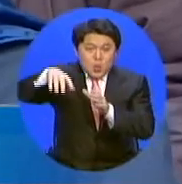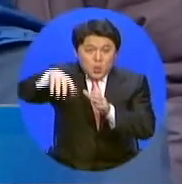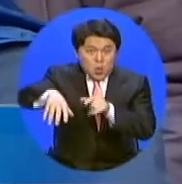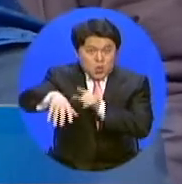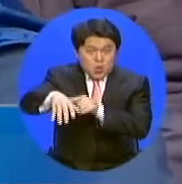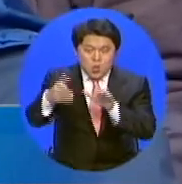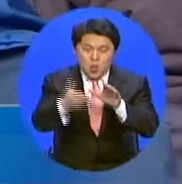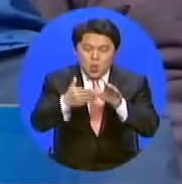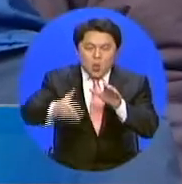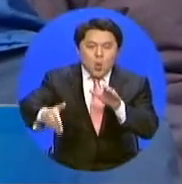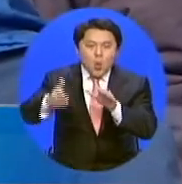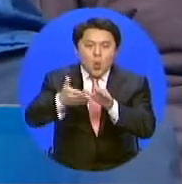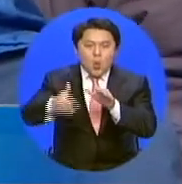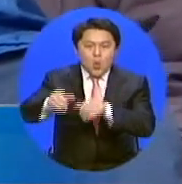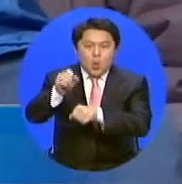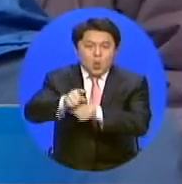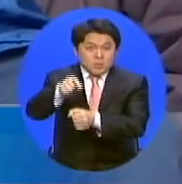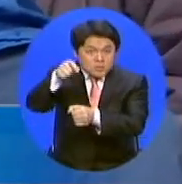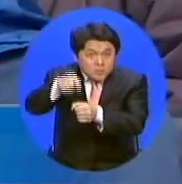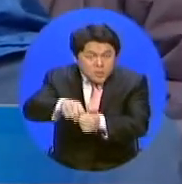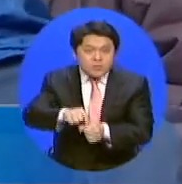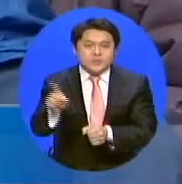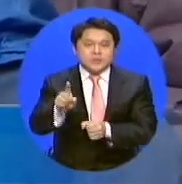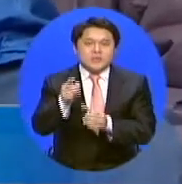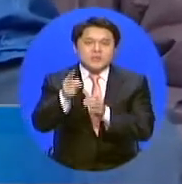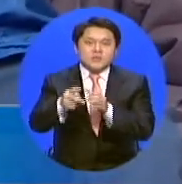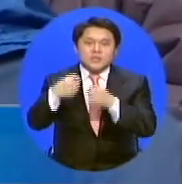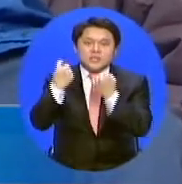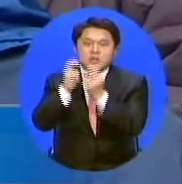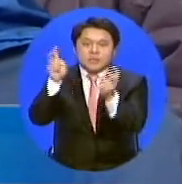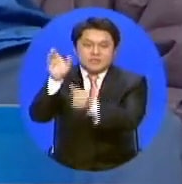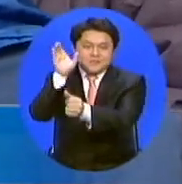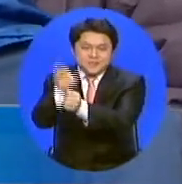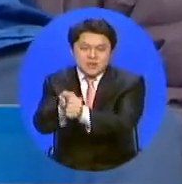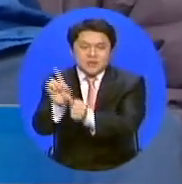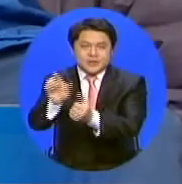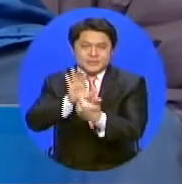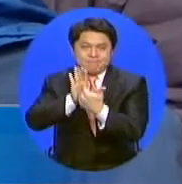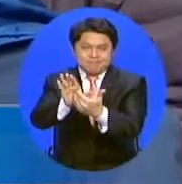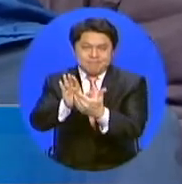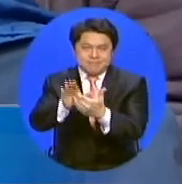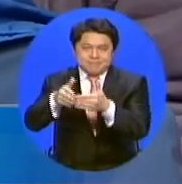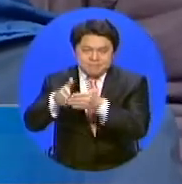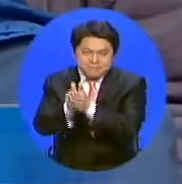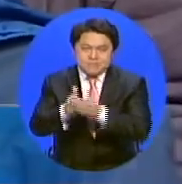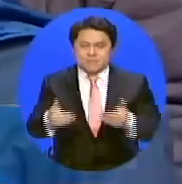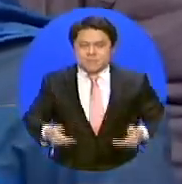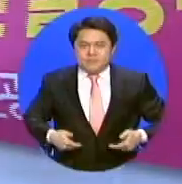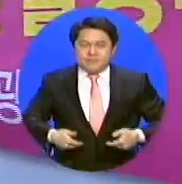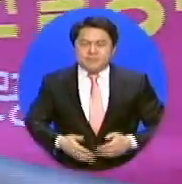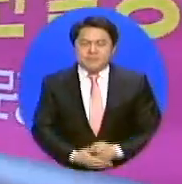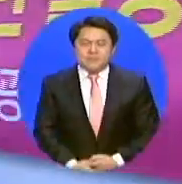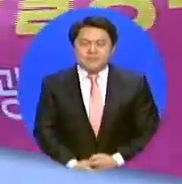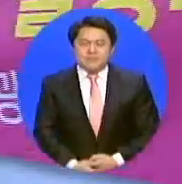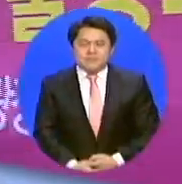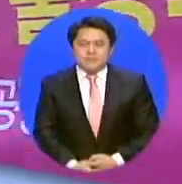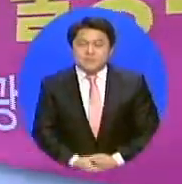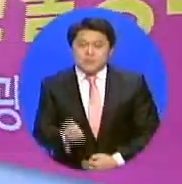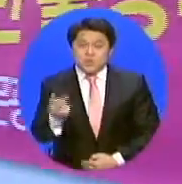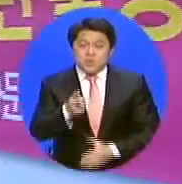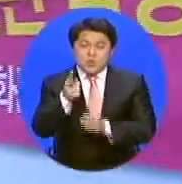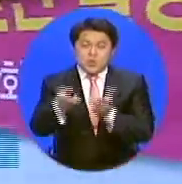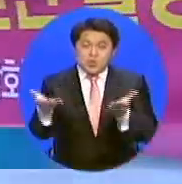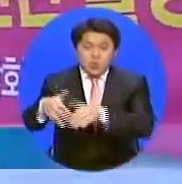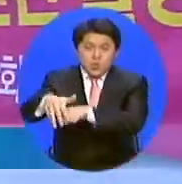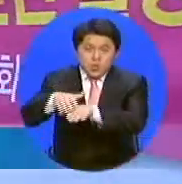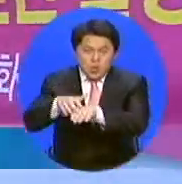역사의 공공성을 위해서도 철도 민영화는 반드시 중단되어야 된다고 생각합니다. 한편 철도